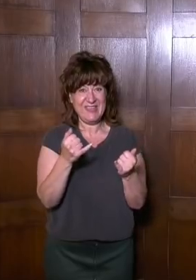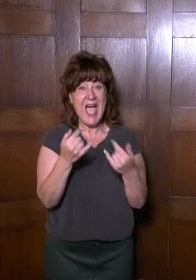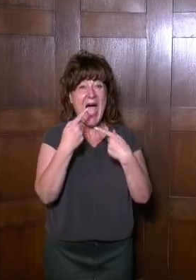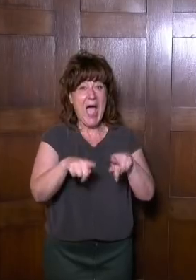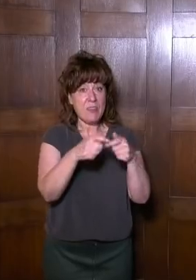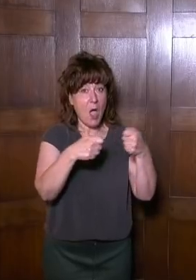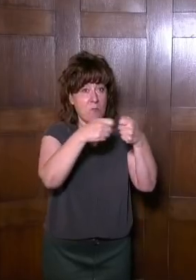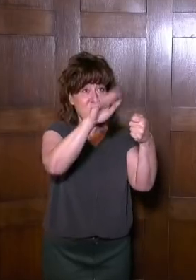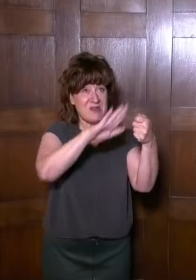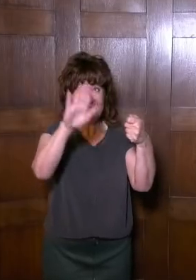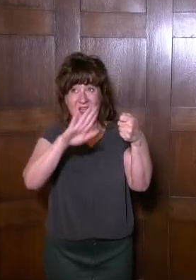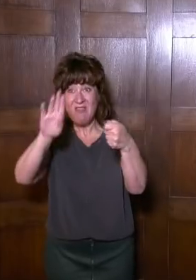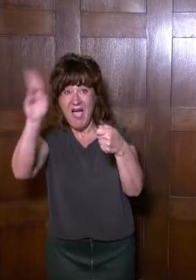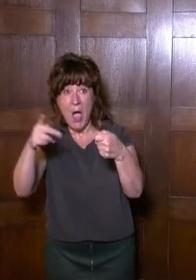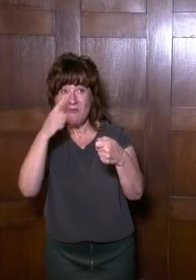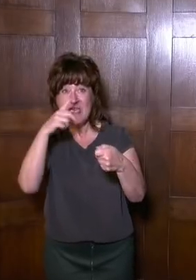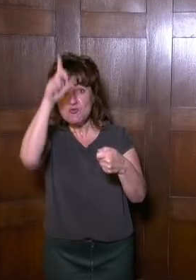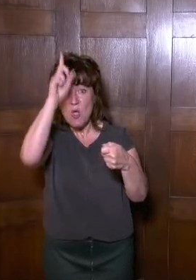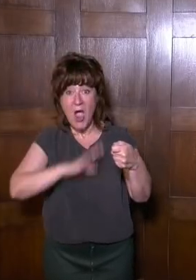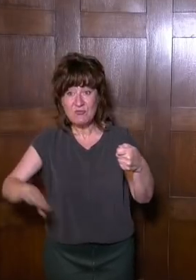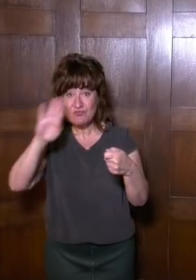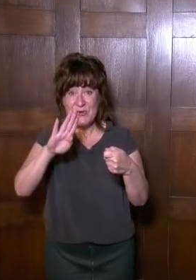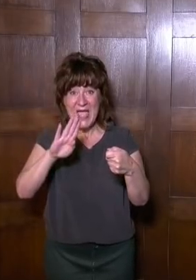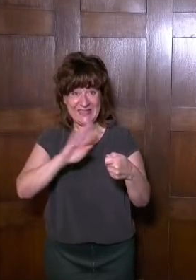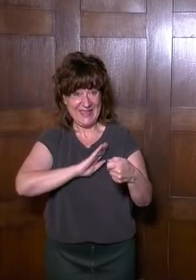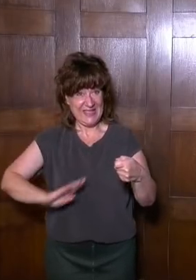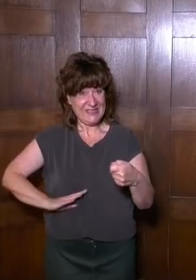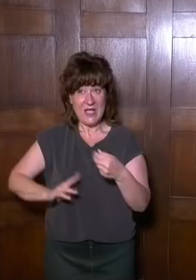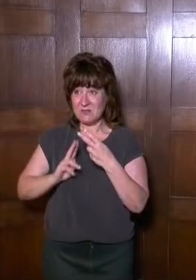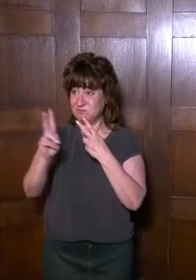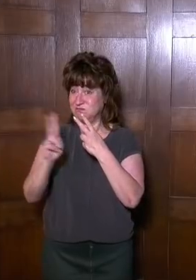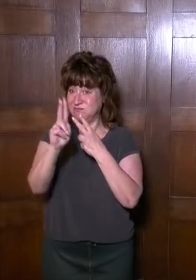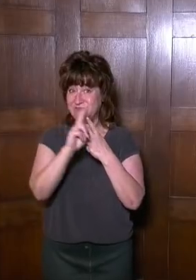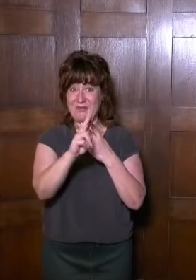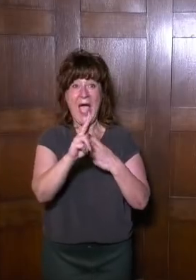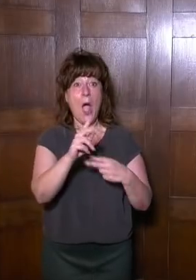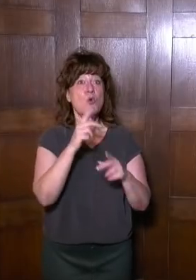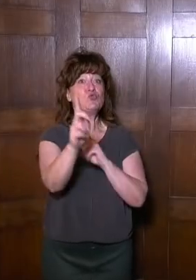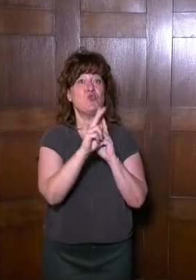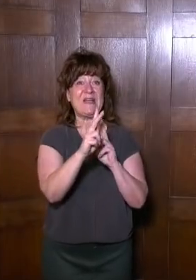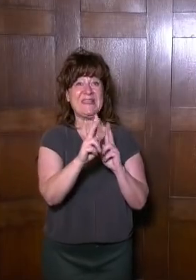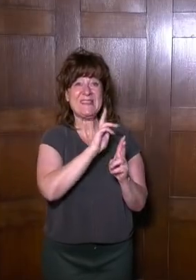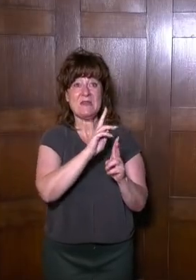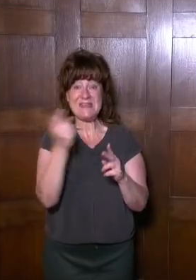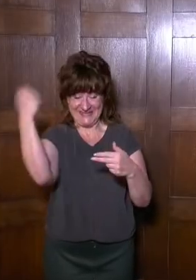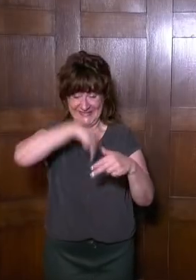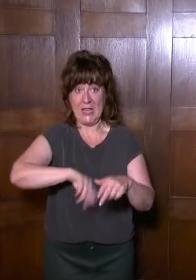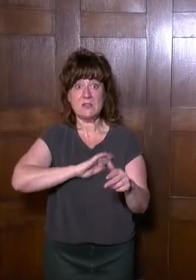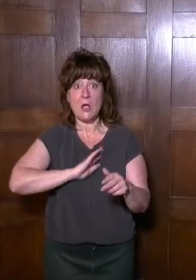sind. Denn wenn keine Reisebusse in Deutschland in Sachsen abfahren, werden auch keine Touristengruppen Sachsen besuchen können. Das ist auch ganz wichtig aus anderen